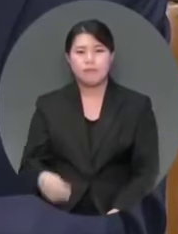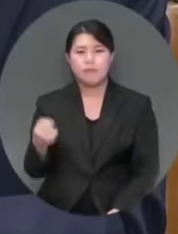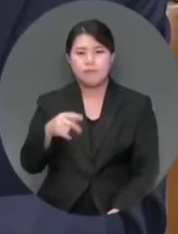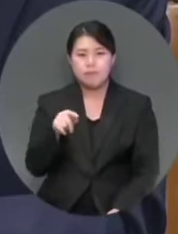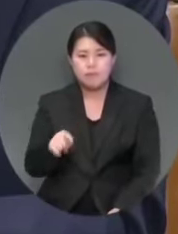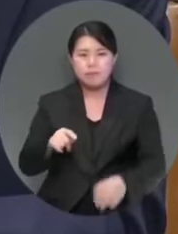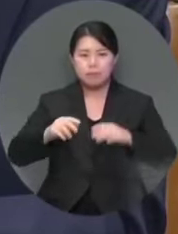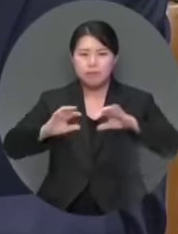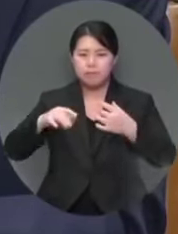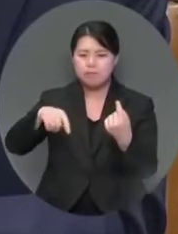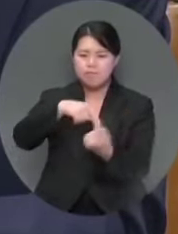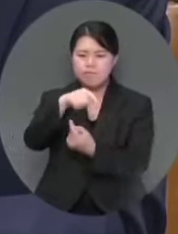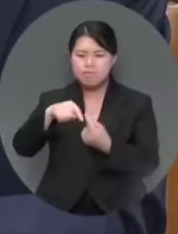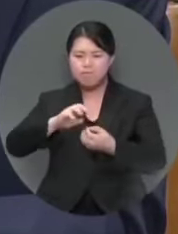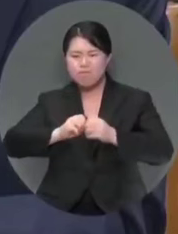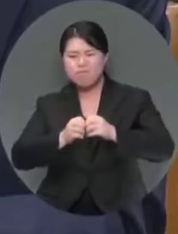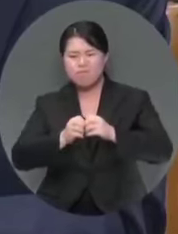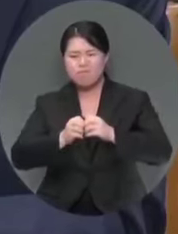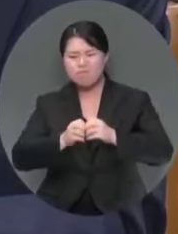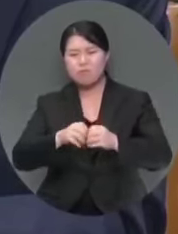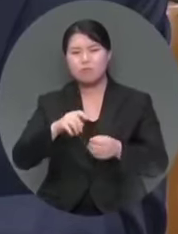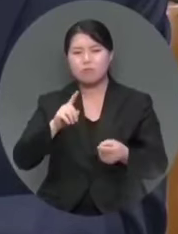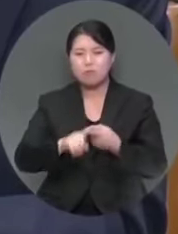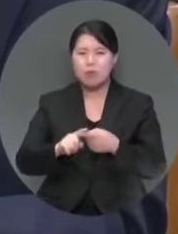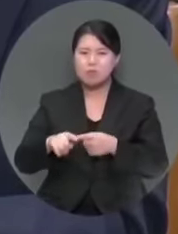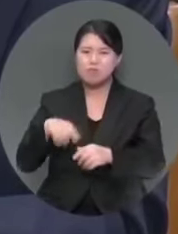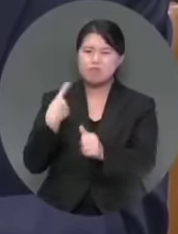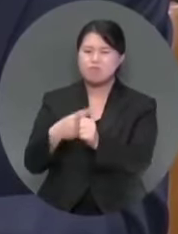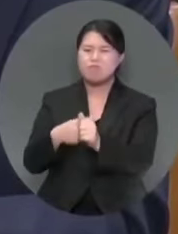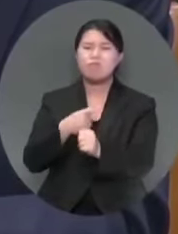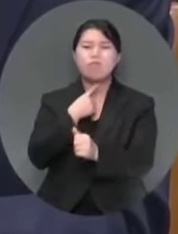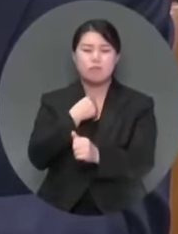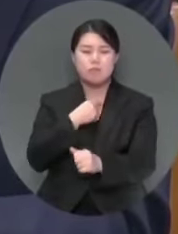이것이 국기문란 행위라고 저희들이 강력히 비난을 했습니다.